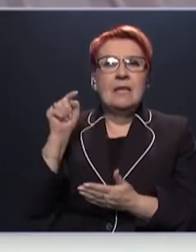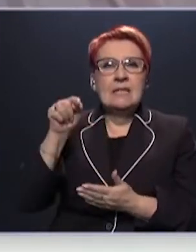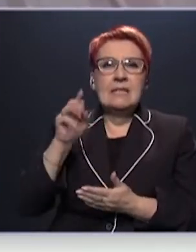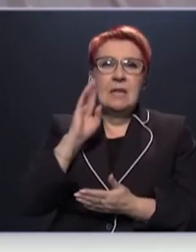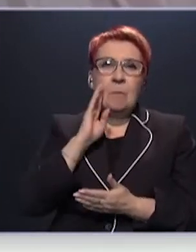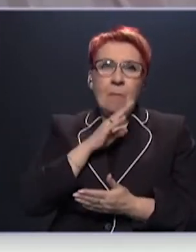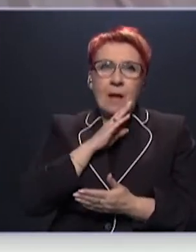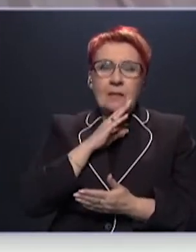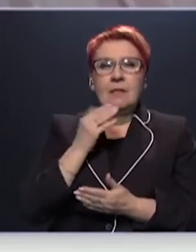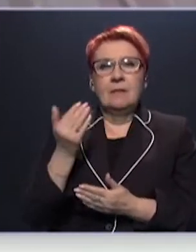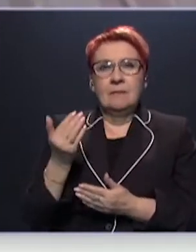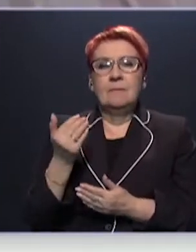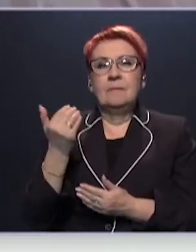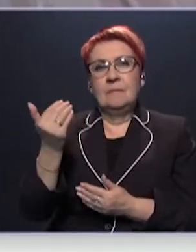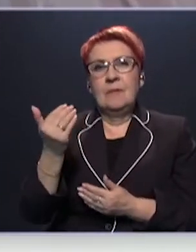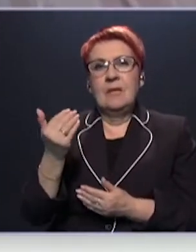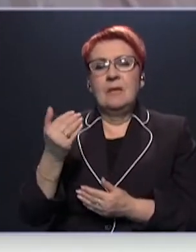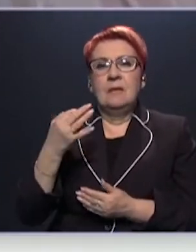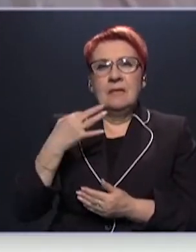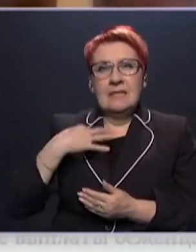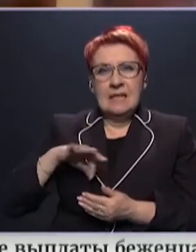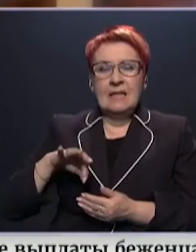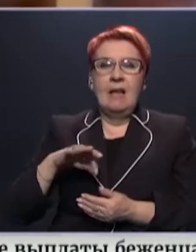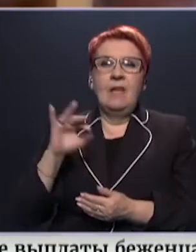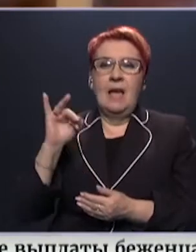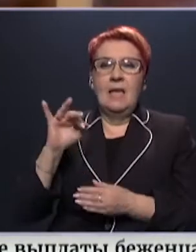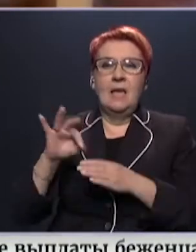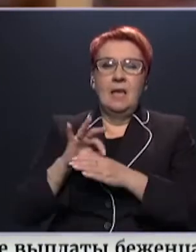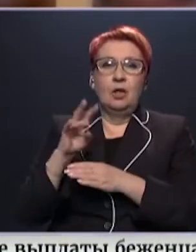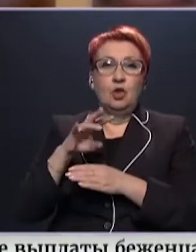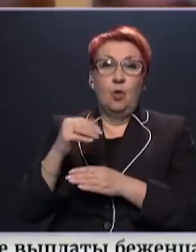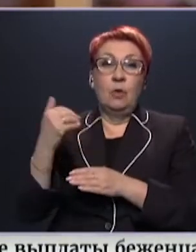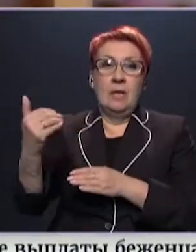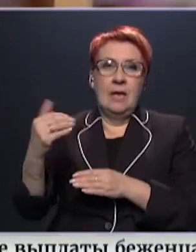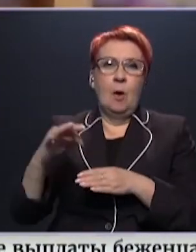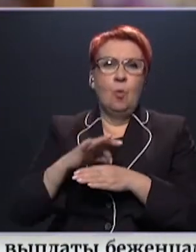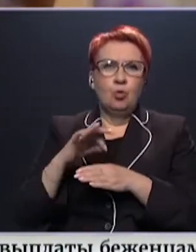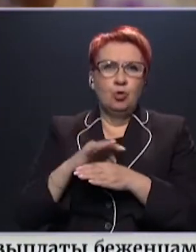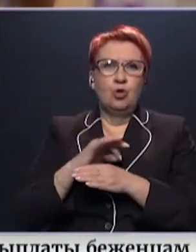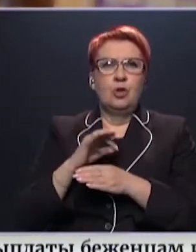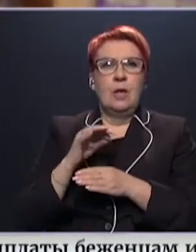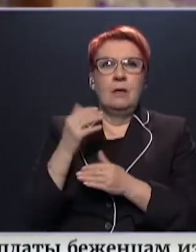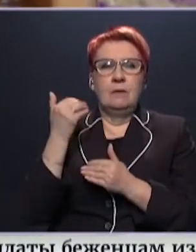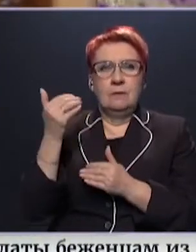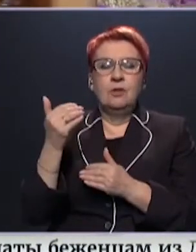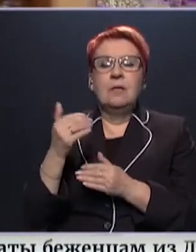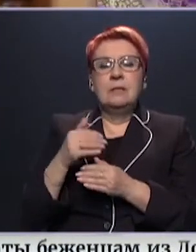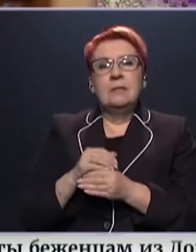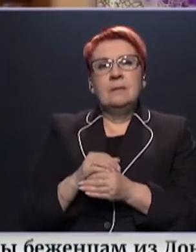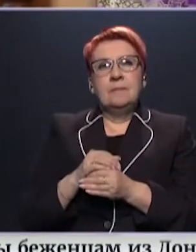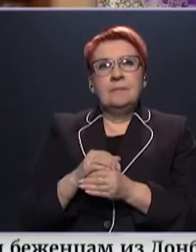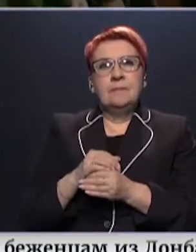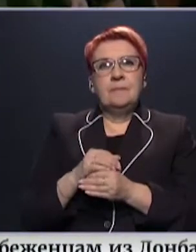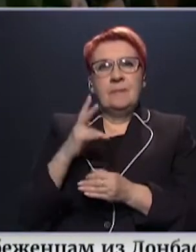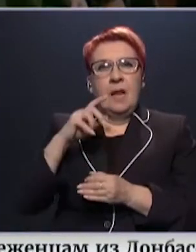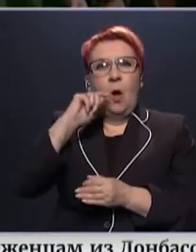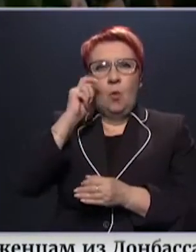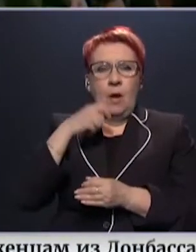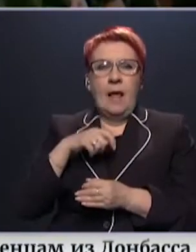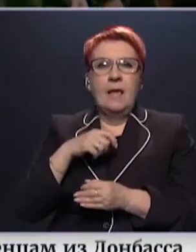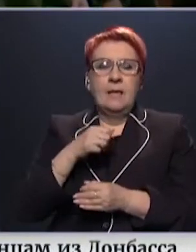жены, солдаты и воины, которые сейчас участвуют вот, в спецоперации на